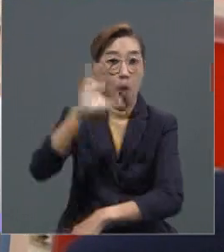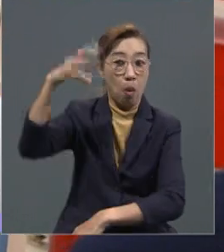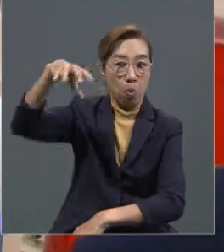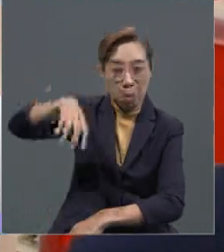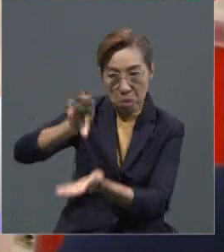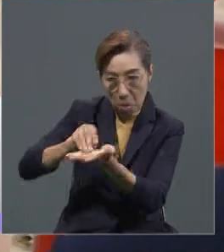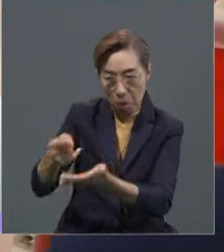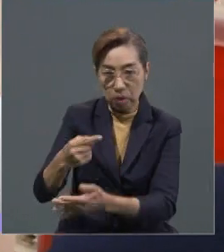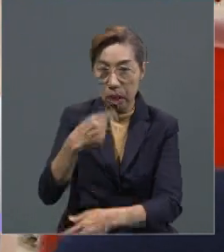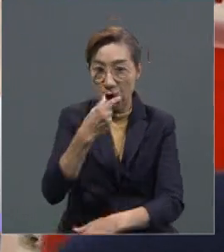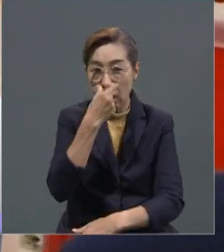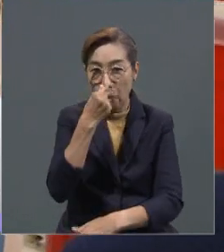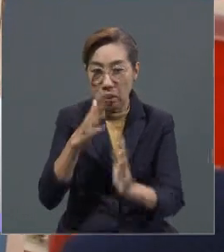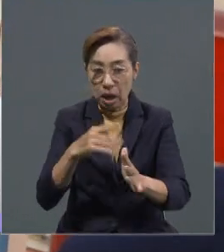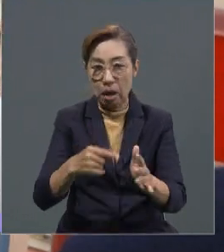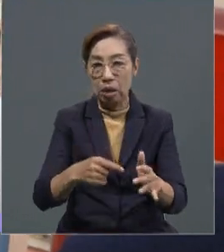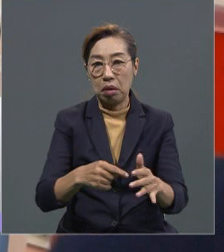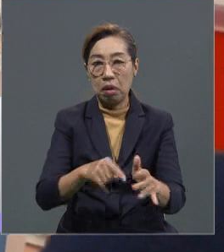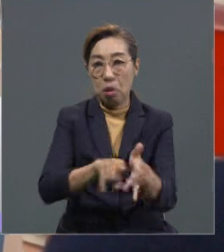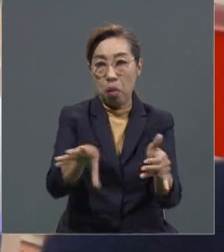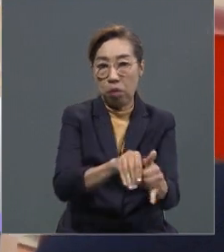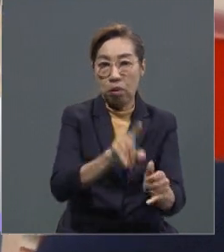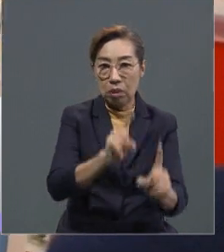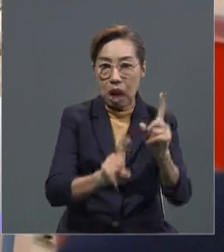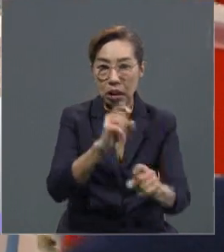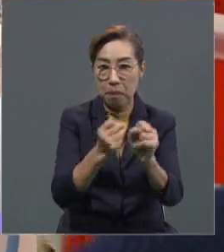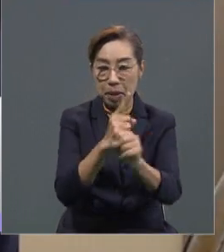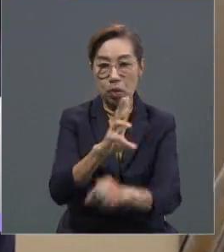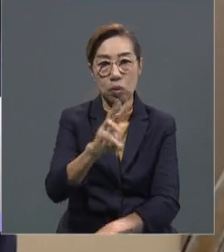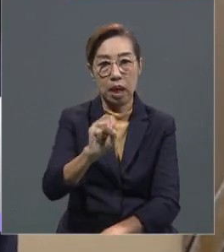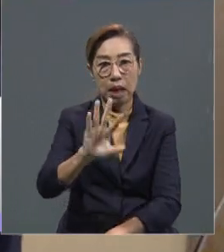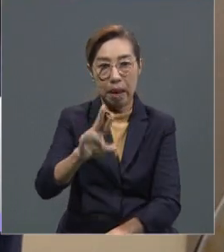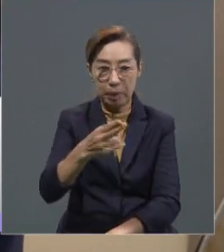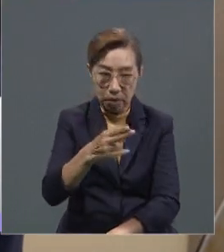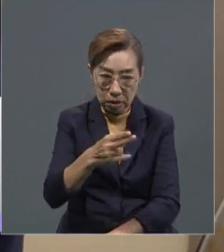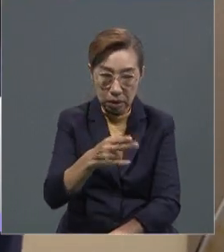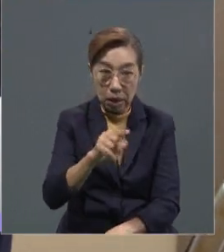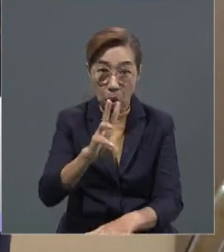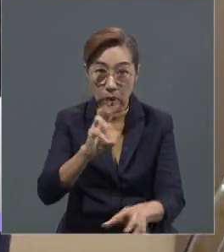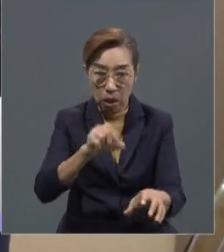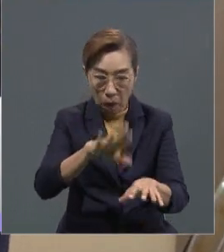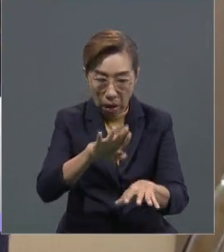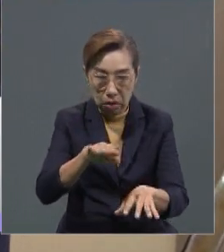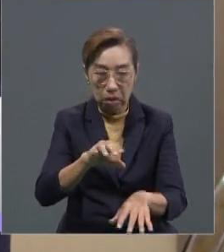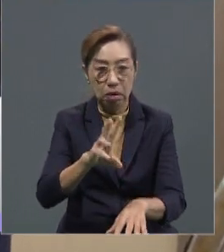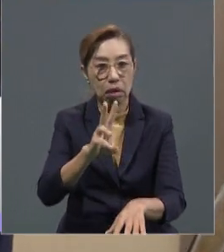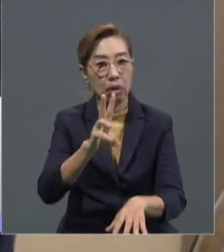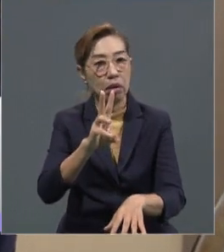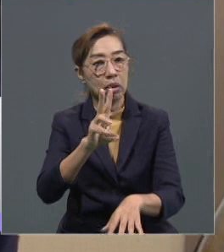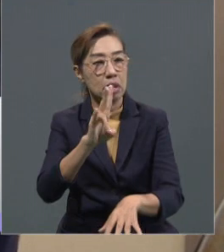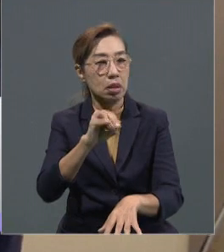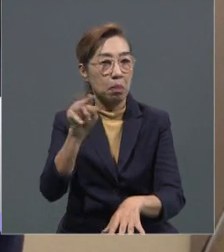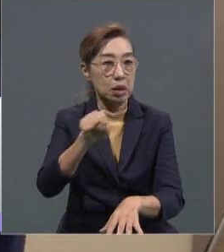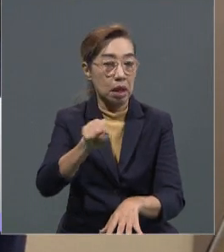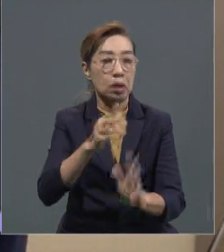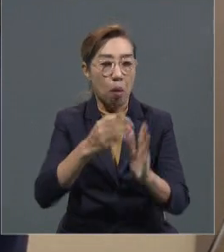ชีวิตจากไข้หวัดใหญ่ประมาณ 650,000คนซึ่ง 70-90เคือผู้สูงอายุที่มีอายุตั้งแต่ 65ปีขึ้น